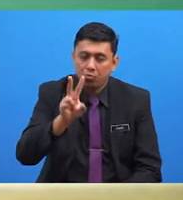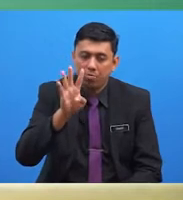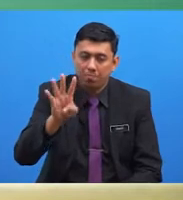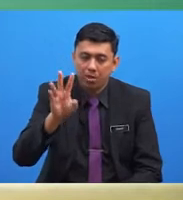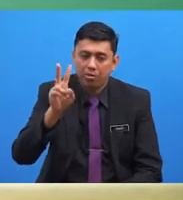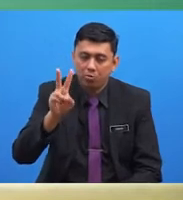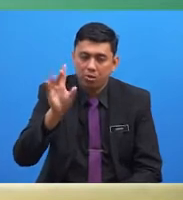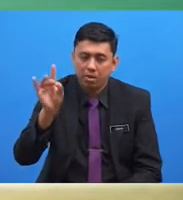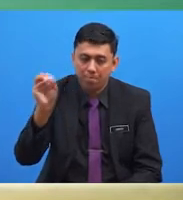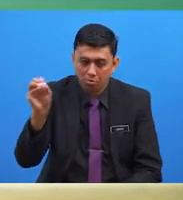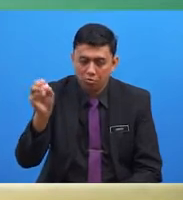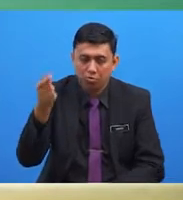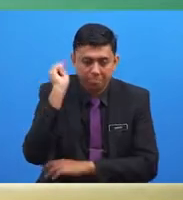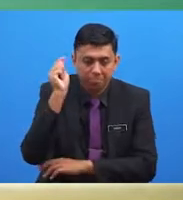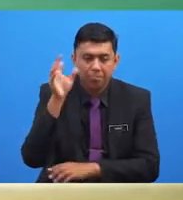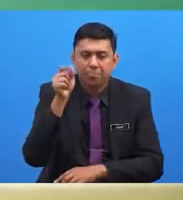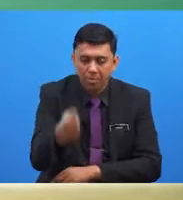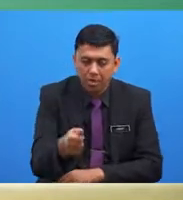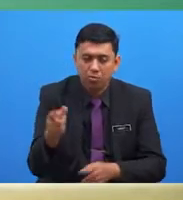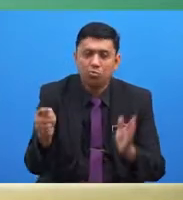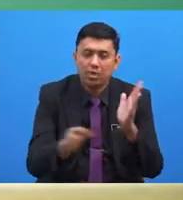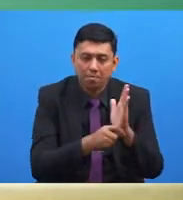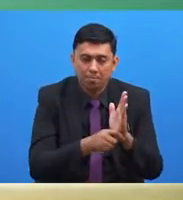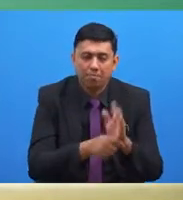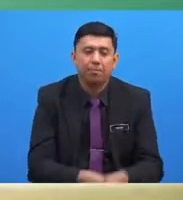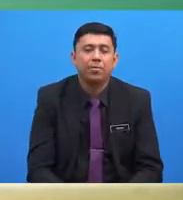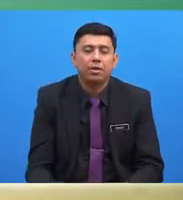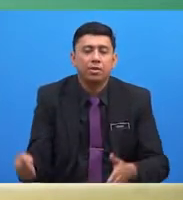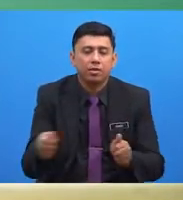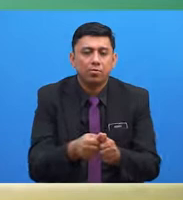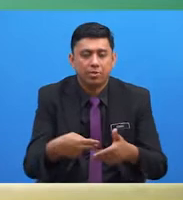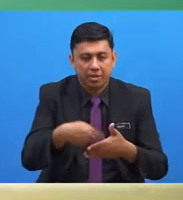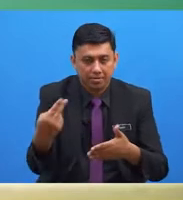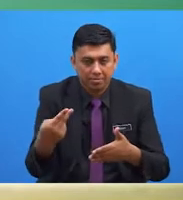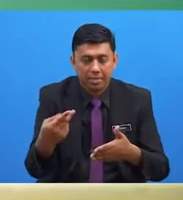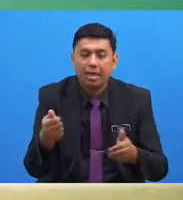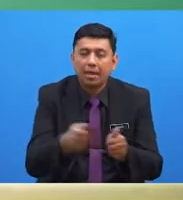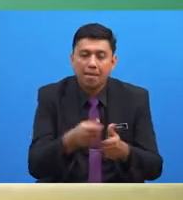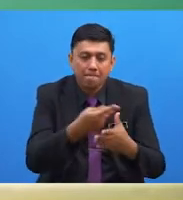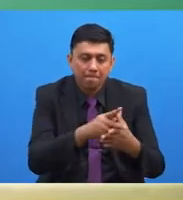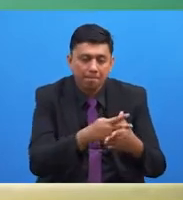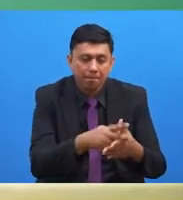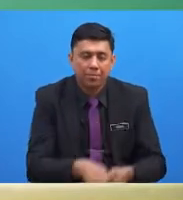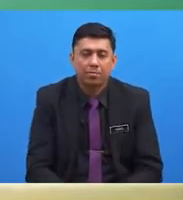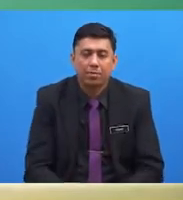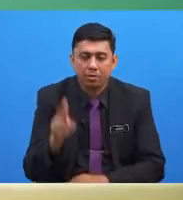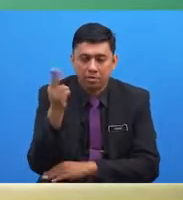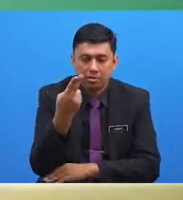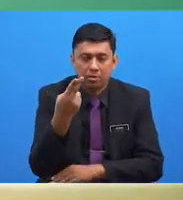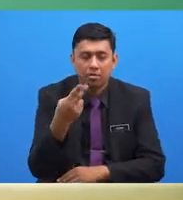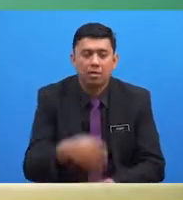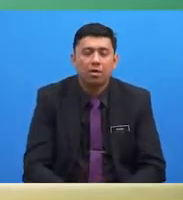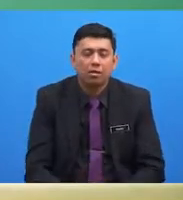RM24,280 yang diperoleh tadi anda perlu tambah dahulu dengan hasil bagi perkongsian, iaitu hanya